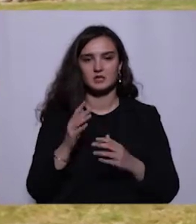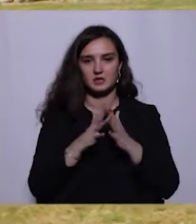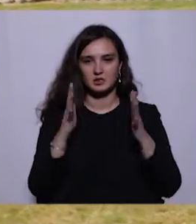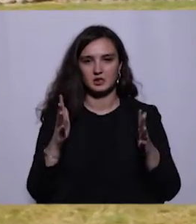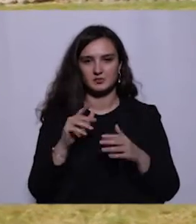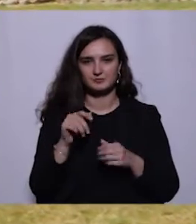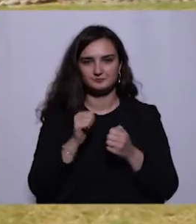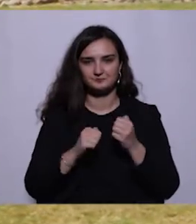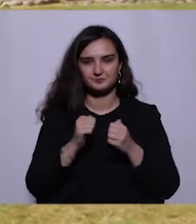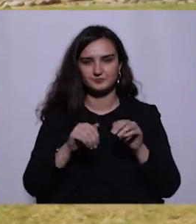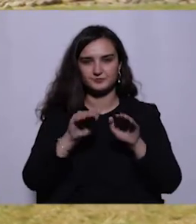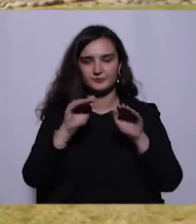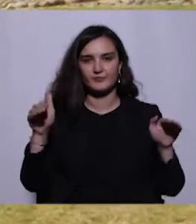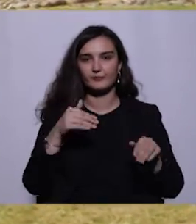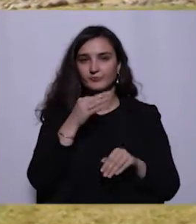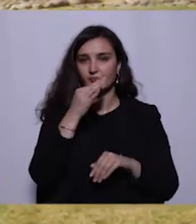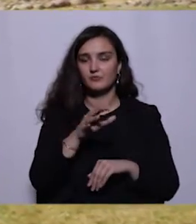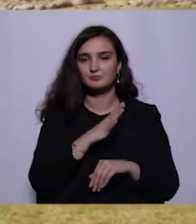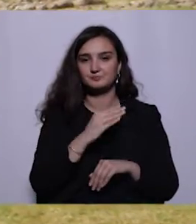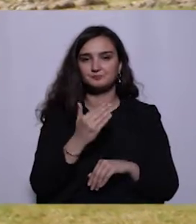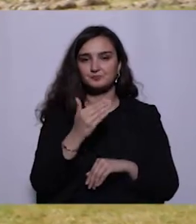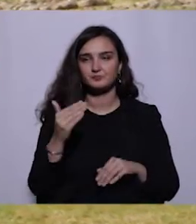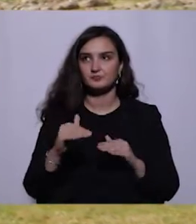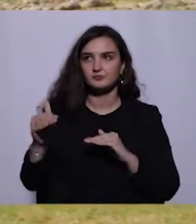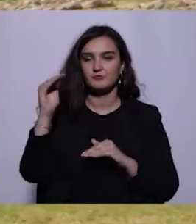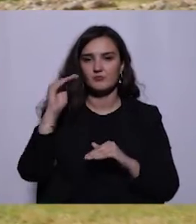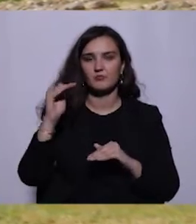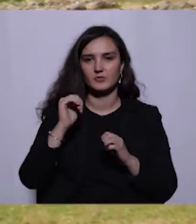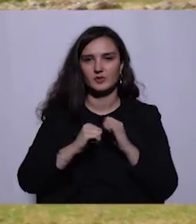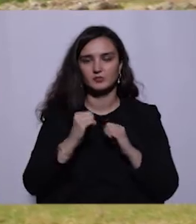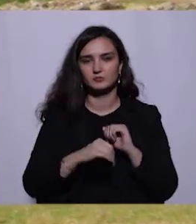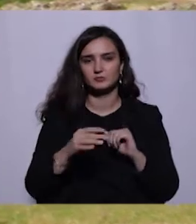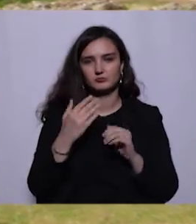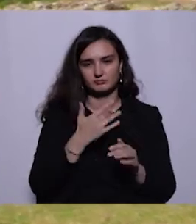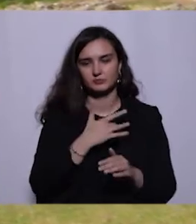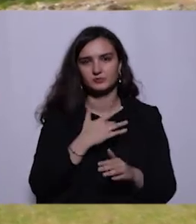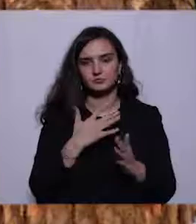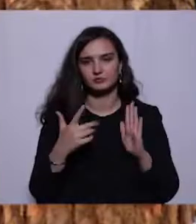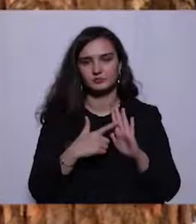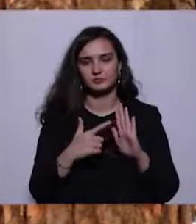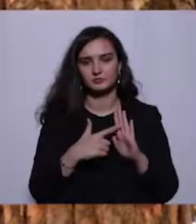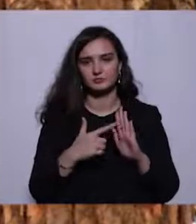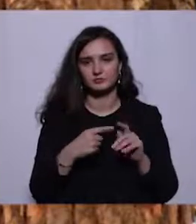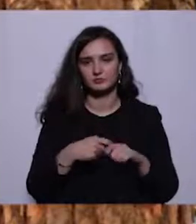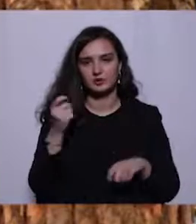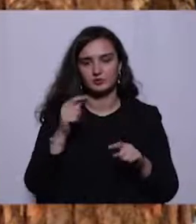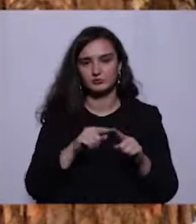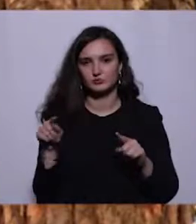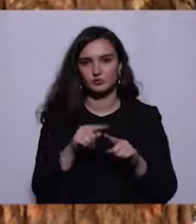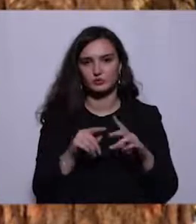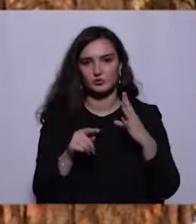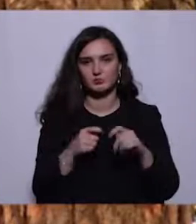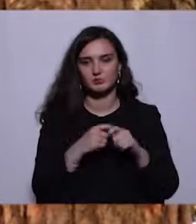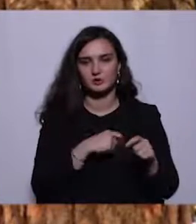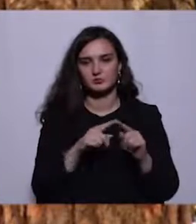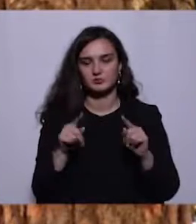დიდი მენჰირი. მე გითხარით, რომ მათი სიმაღლე მერყეობს 4 და დაახლოებით 7 მეტრ შორის და აი